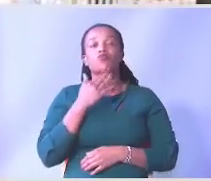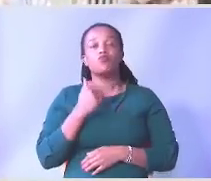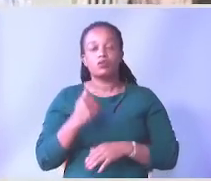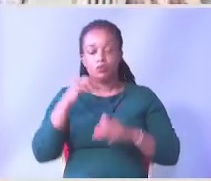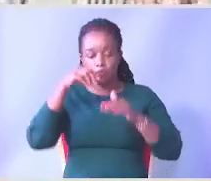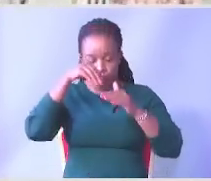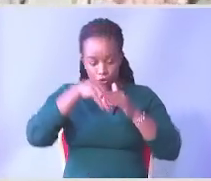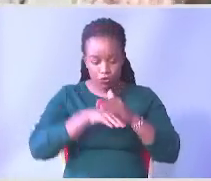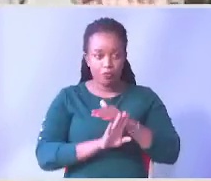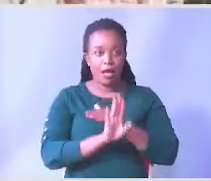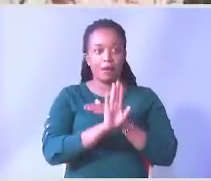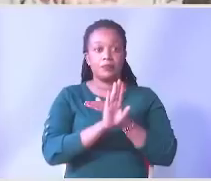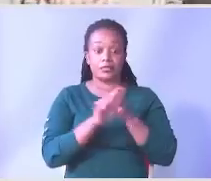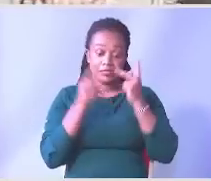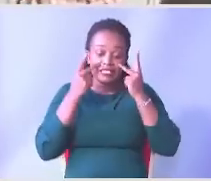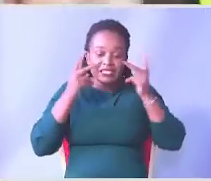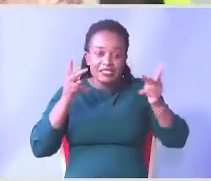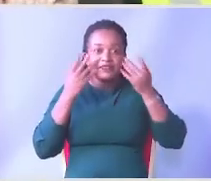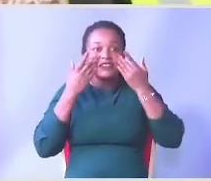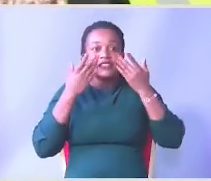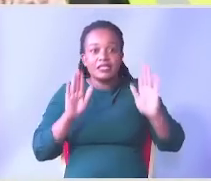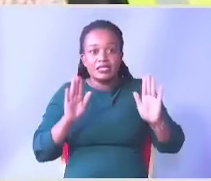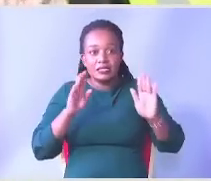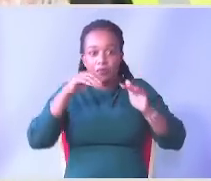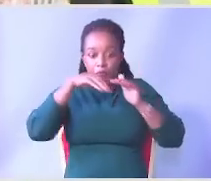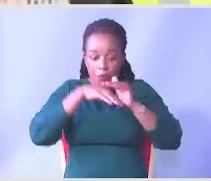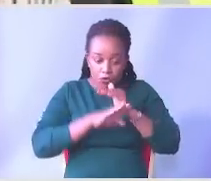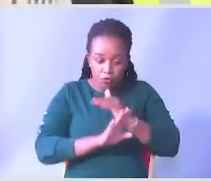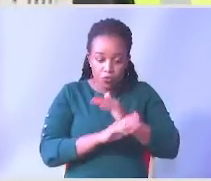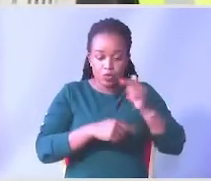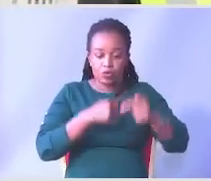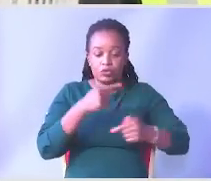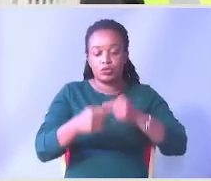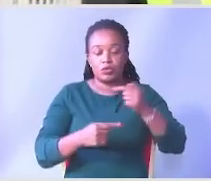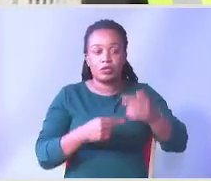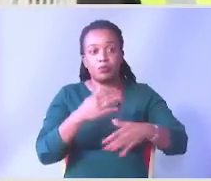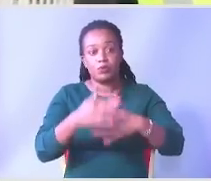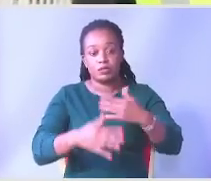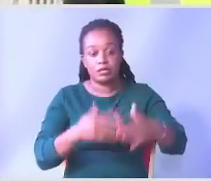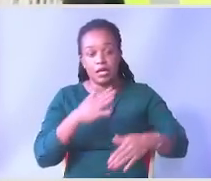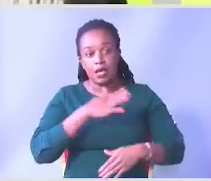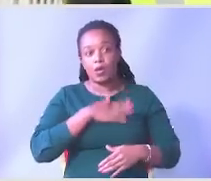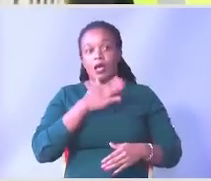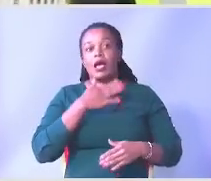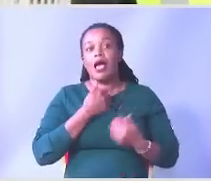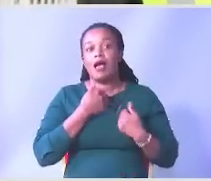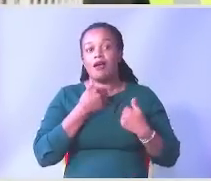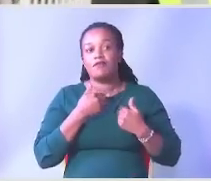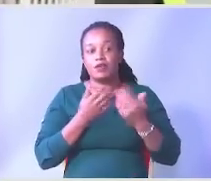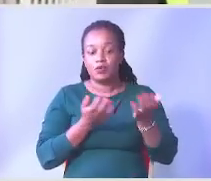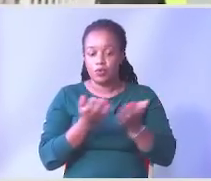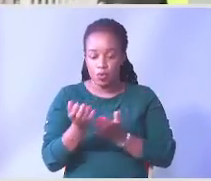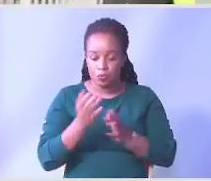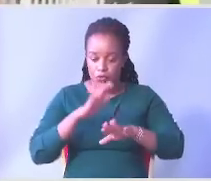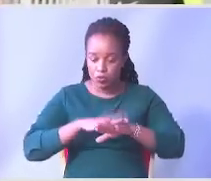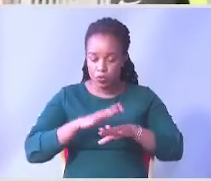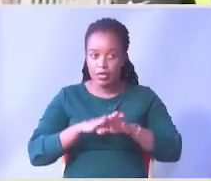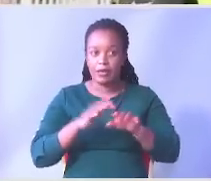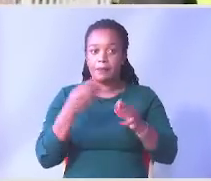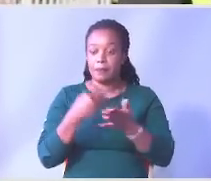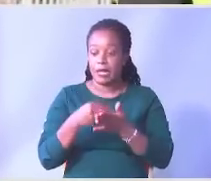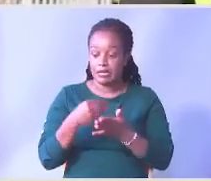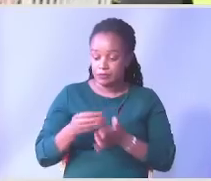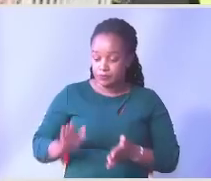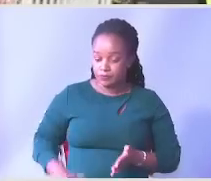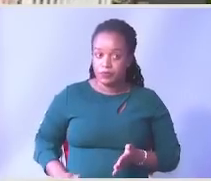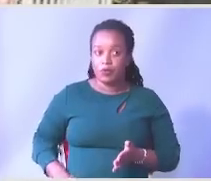Na tumeona katika bottom up, tukiendeleza na hii process yetu, tutakuwa na uchumi bora na pesa mfukoni. Na pia tunampongeza